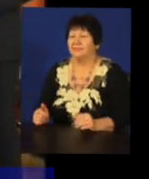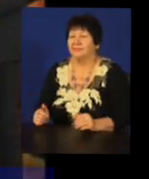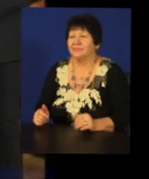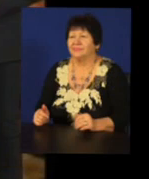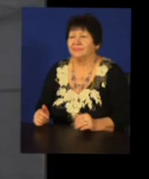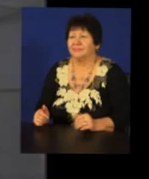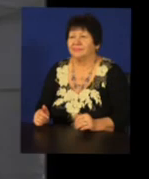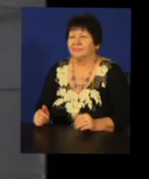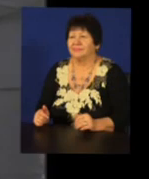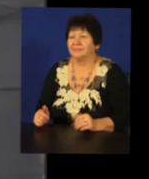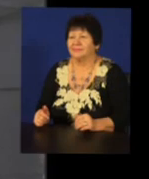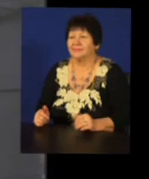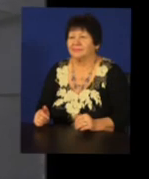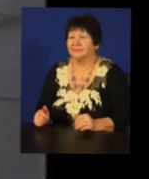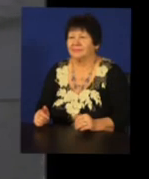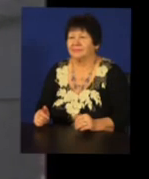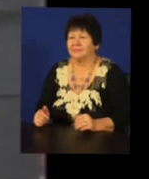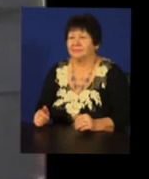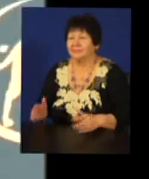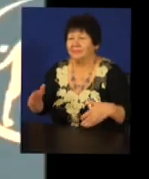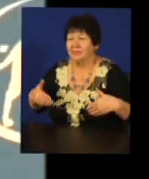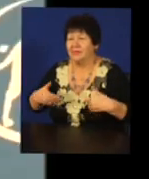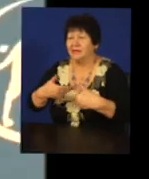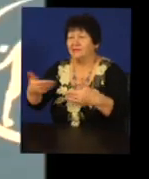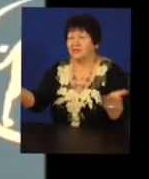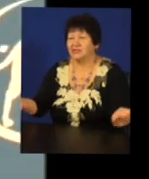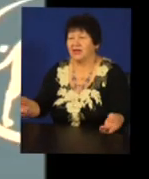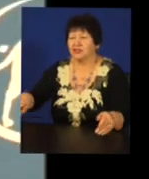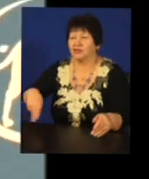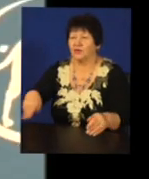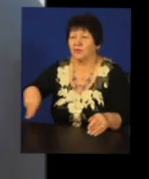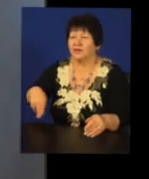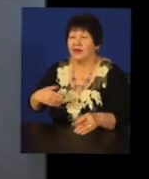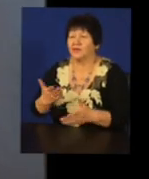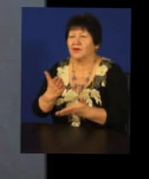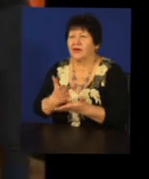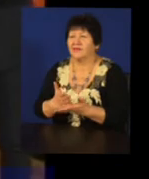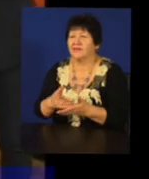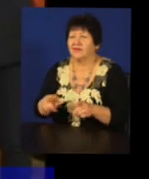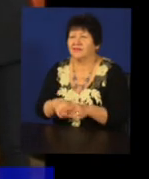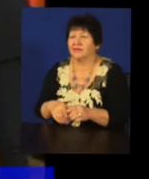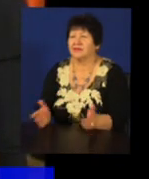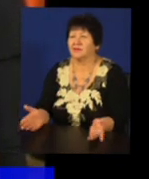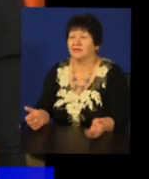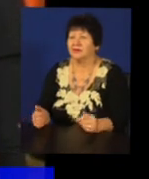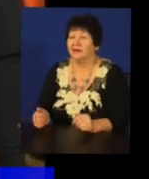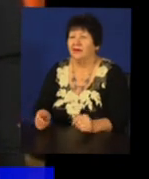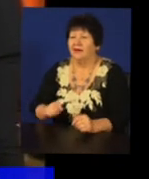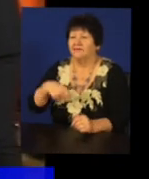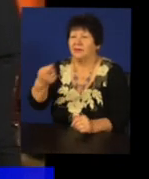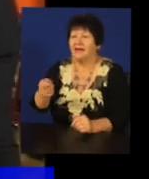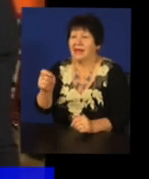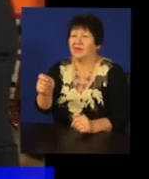tot. Eu să dau că sincere felicitări și domn director, acestea sunt... Mulțumesc frumos, vă mânăm